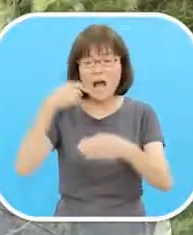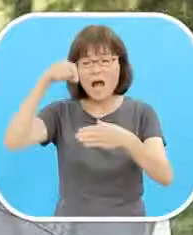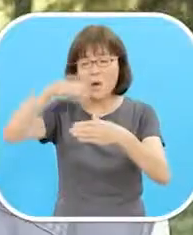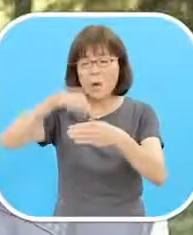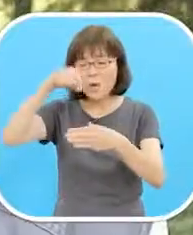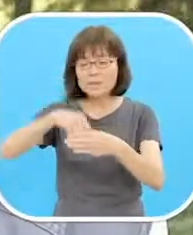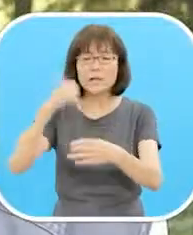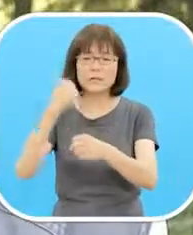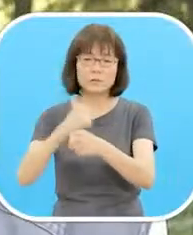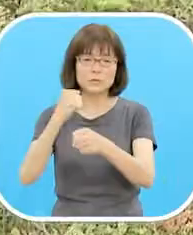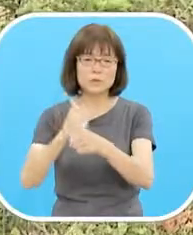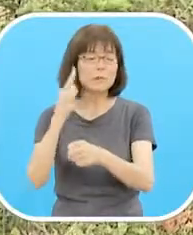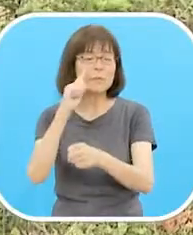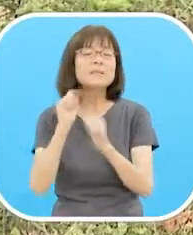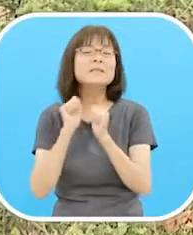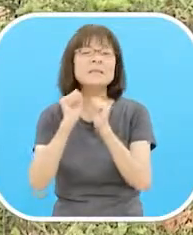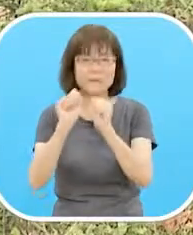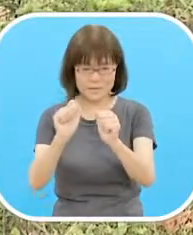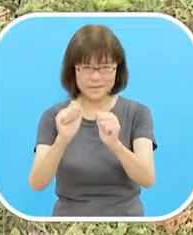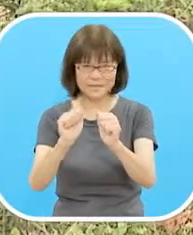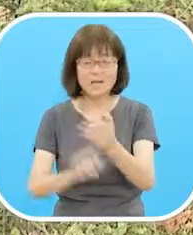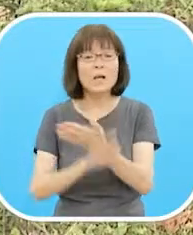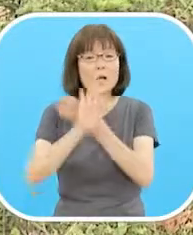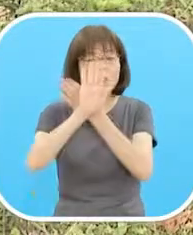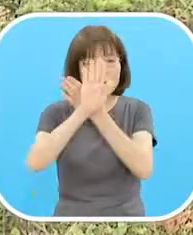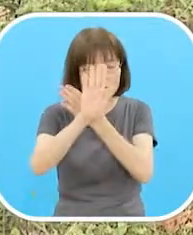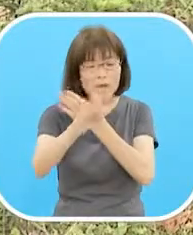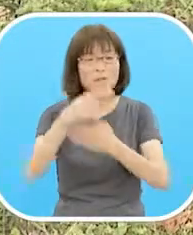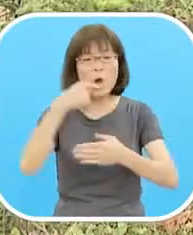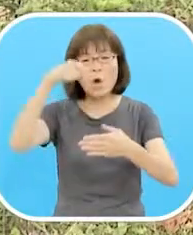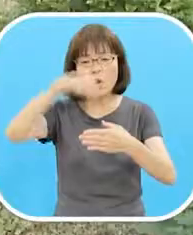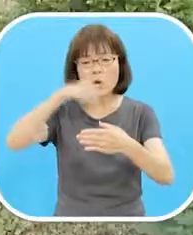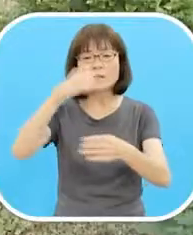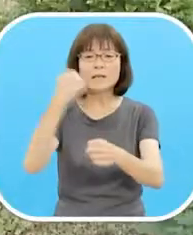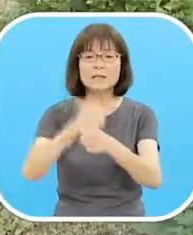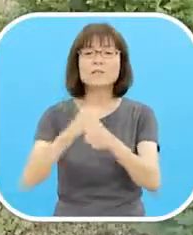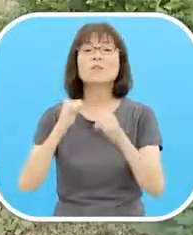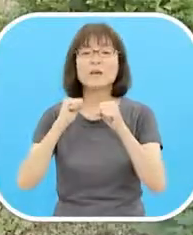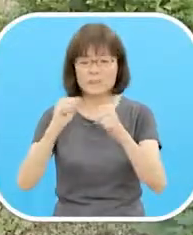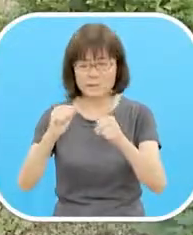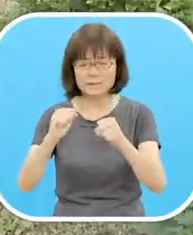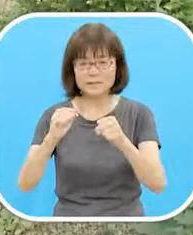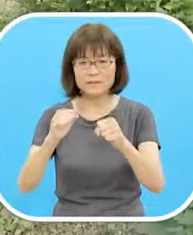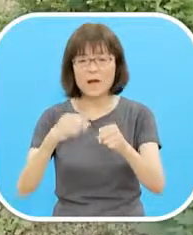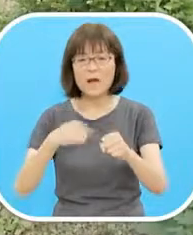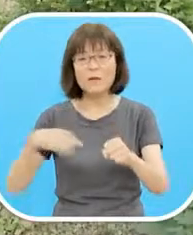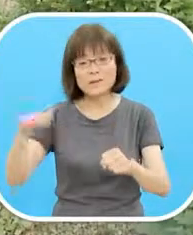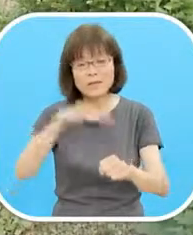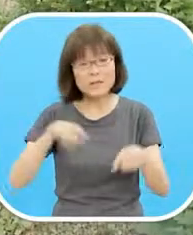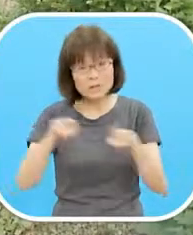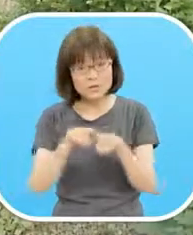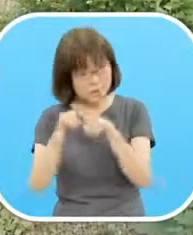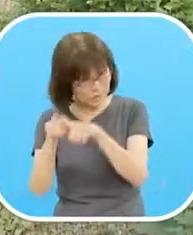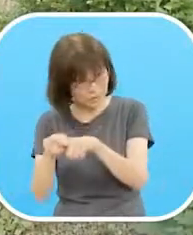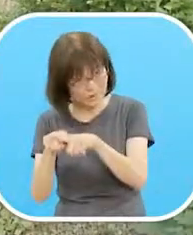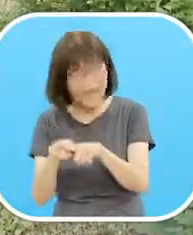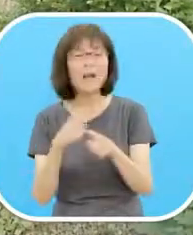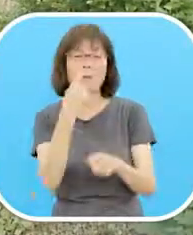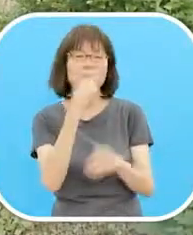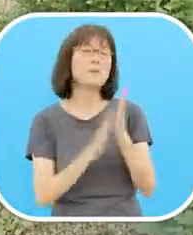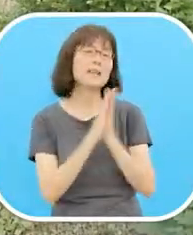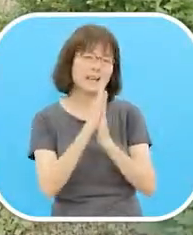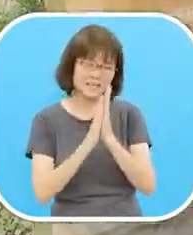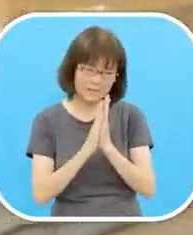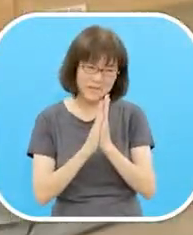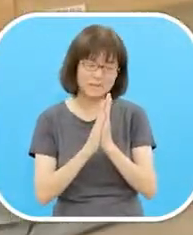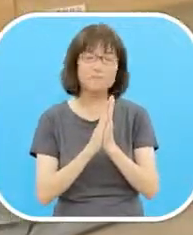りをチャレンジすることになりました。今日はこれから紅茶作りの作業をするところなんですよ、 はい、 私たちと一緒にやってみませんか？ ぜひお願いします